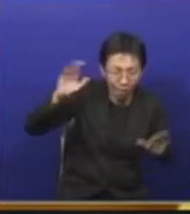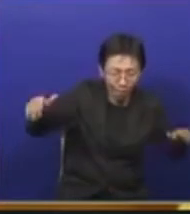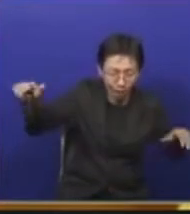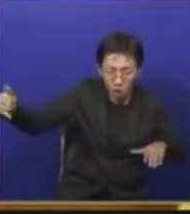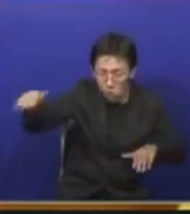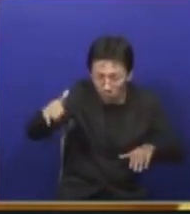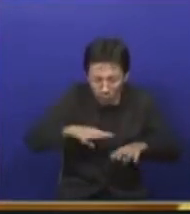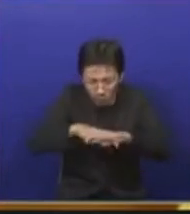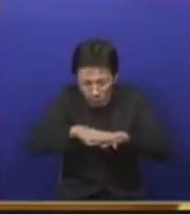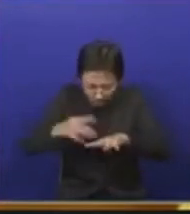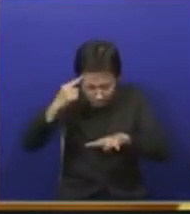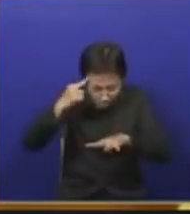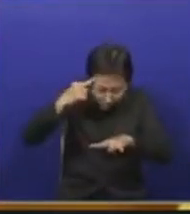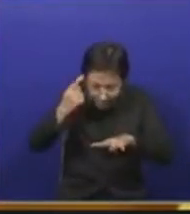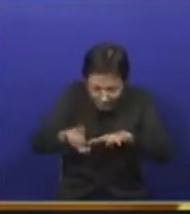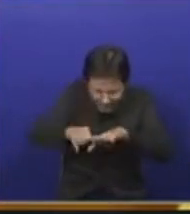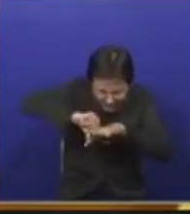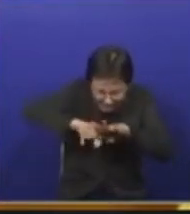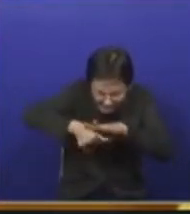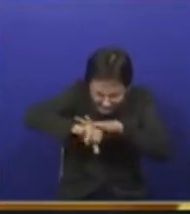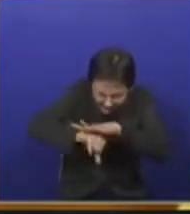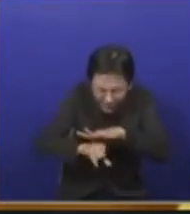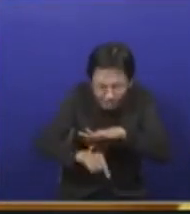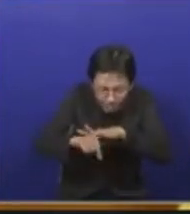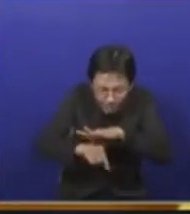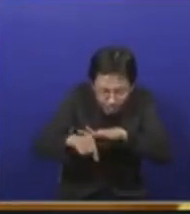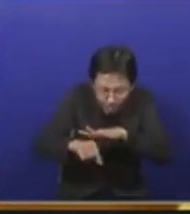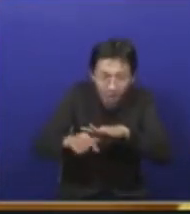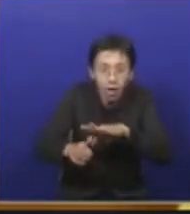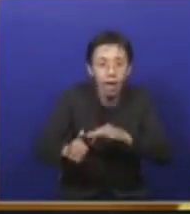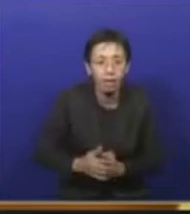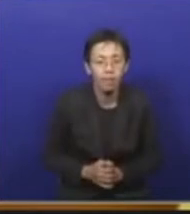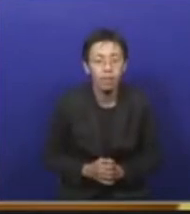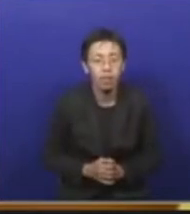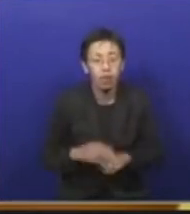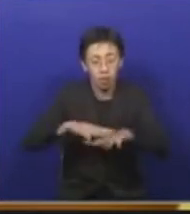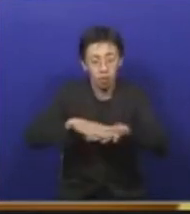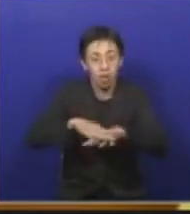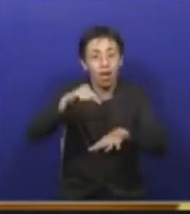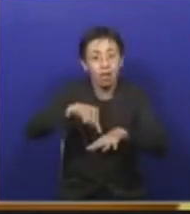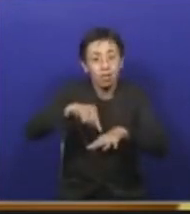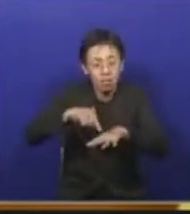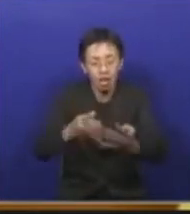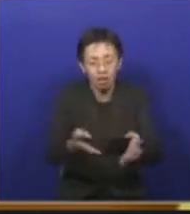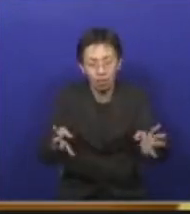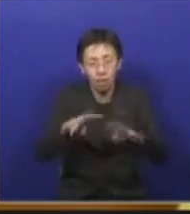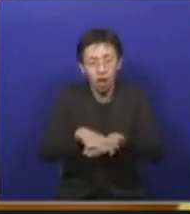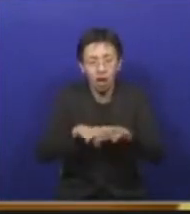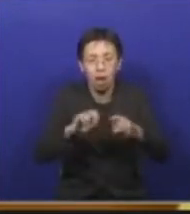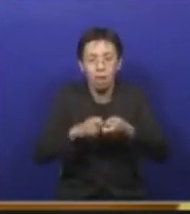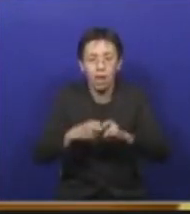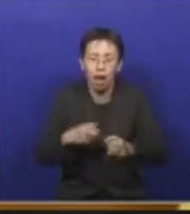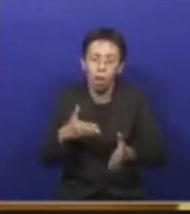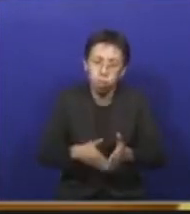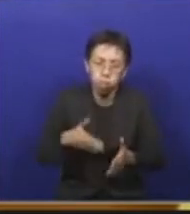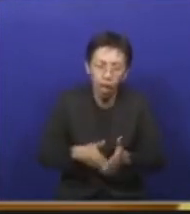าช่องทางใหม่ๆเล็ดรอดเข้ามาได้อยู่ดีมิหนำซ้ำครับรั้วตาข่ายเหล่านั้นกลับกลายมาเป็นอุปสรรคที่